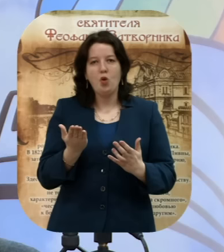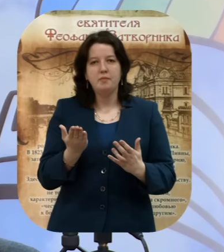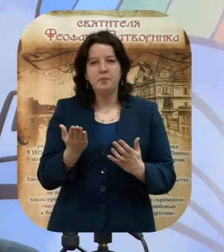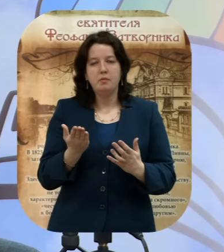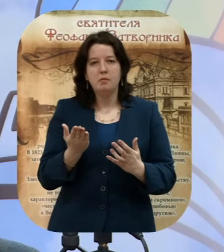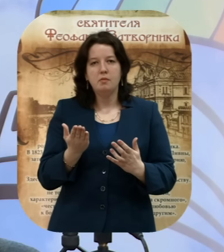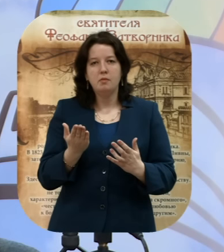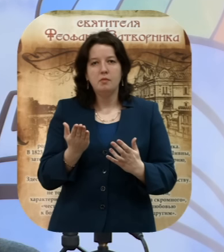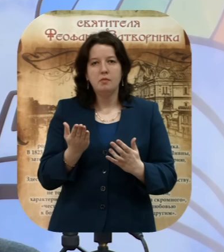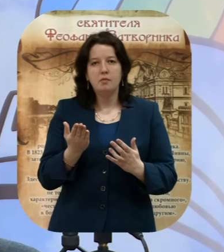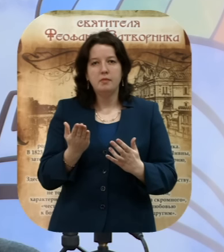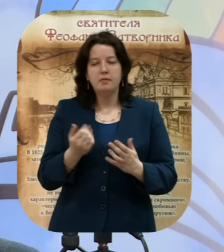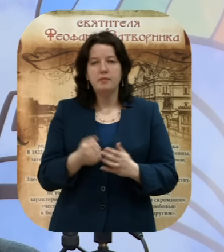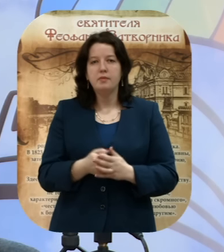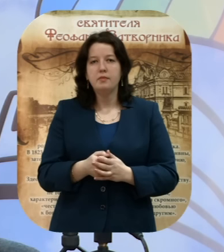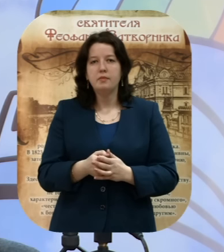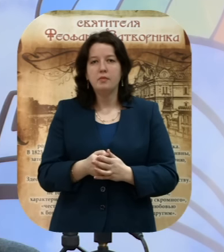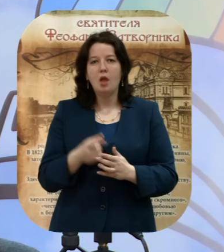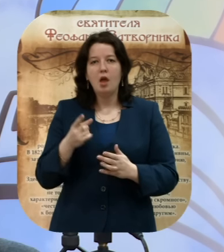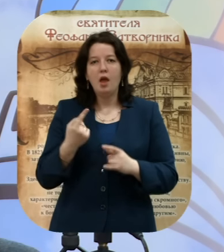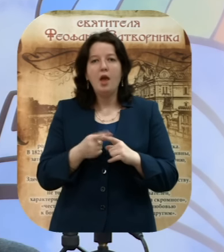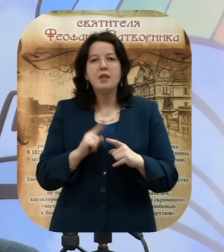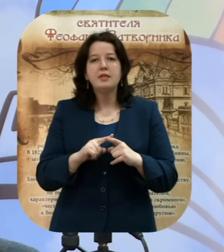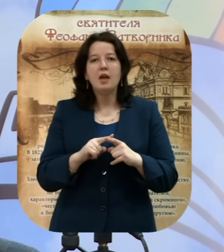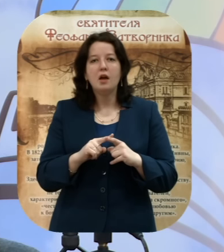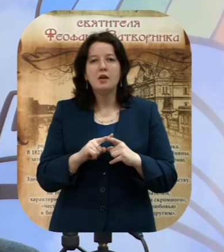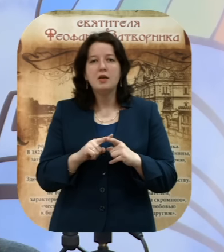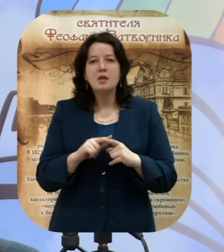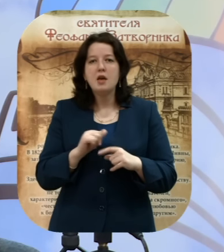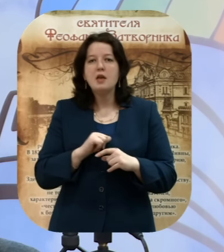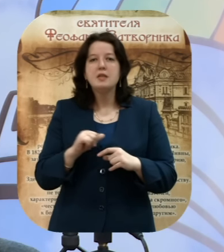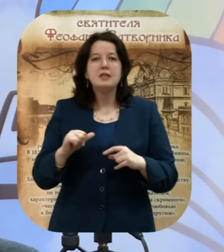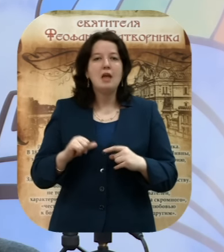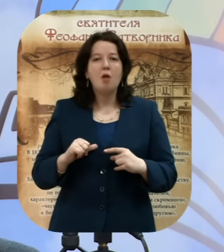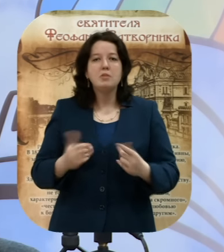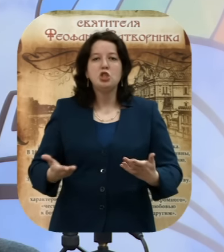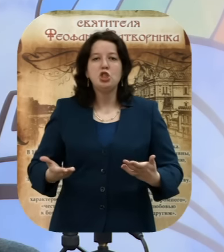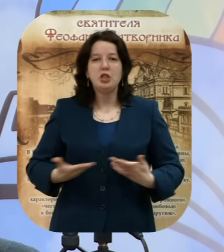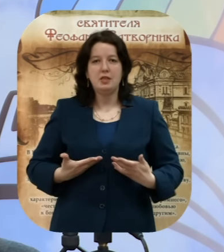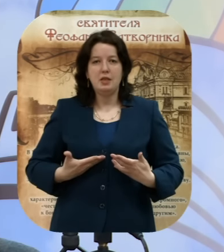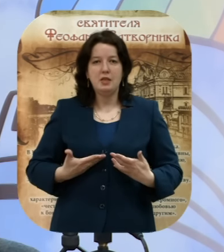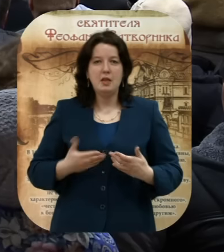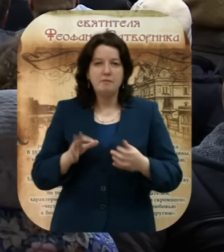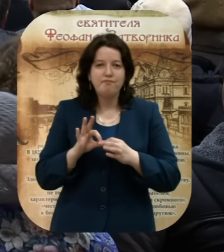речь? О чем идет речь? О вещах самых жизненных, я вам скажу.